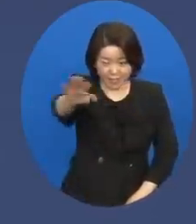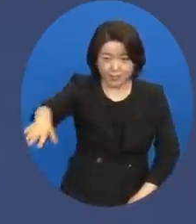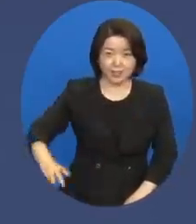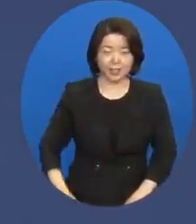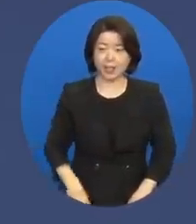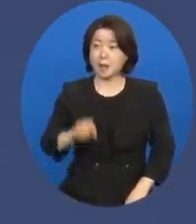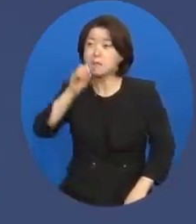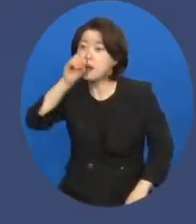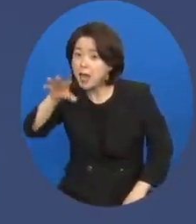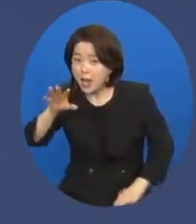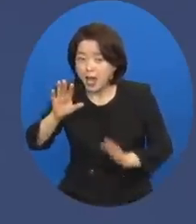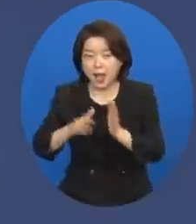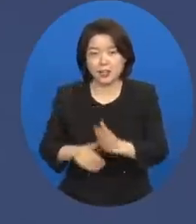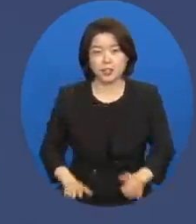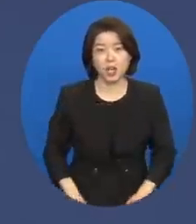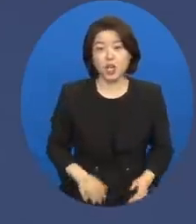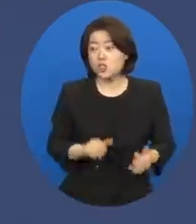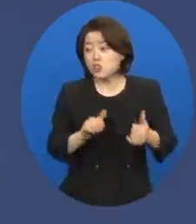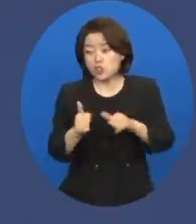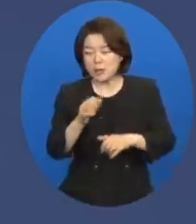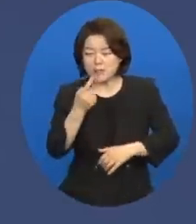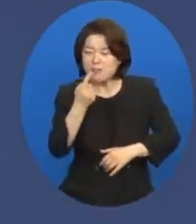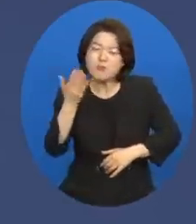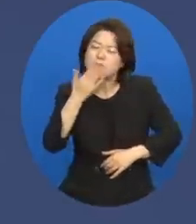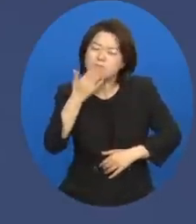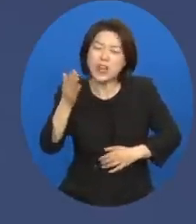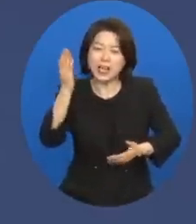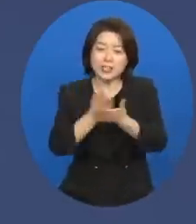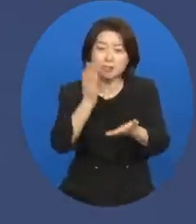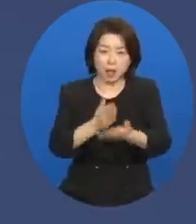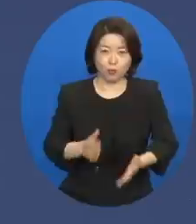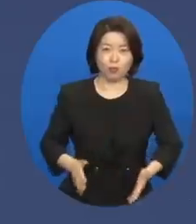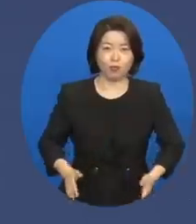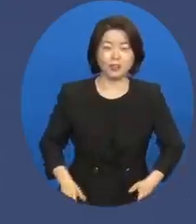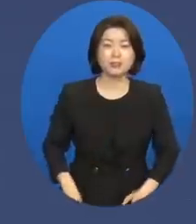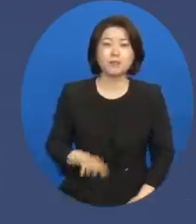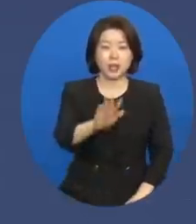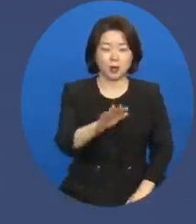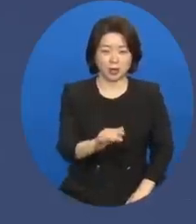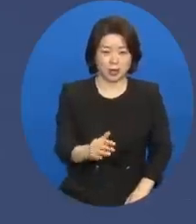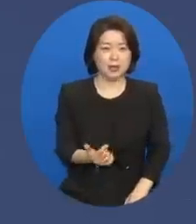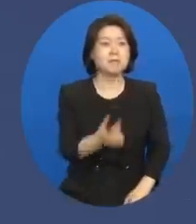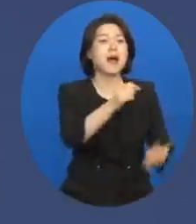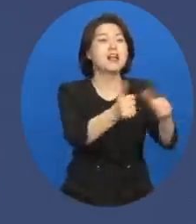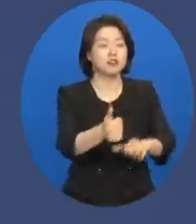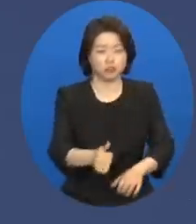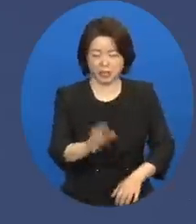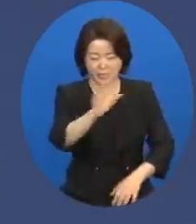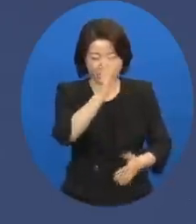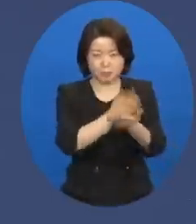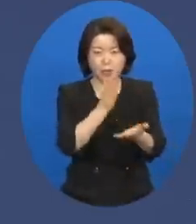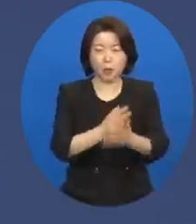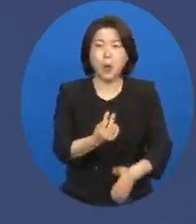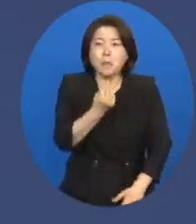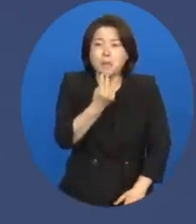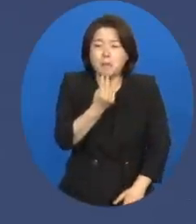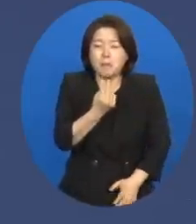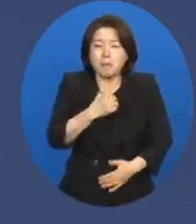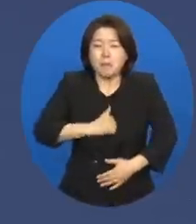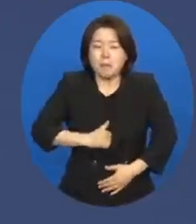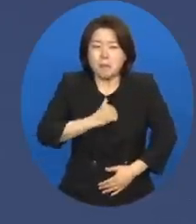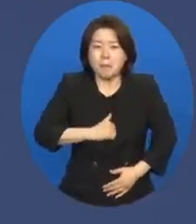얘기할 때마다 그 촉삭 빠르게 그냥 죽겠네, 죽겠네, 이따구 소리 하지 말고, 그럼 빨리 죽는다. 그러니까. 그러니까 한 호흡, 흡!